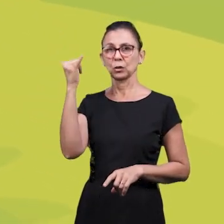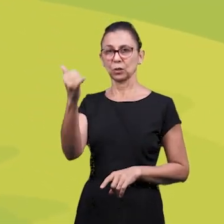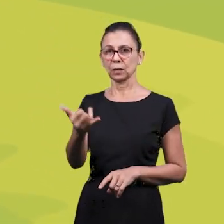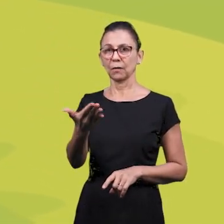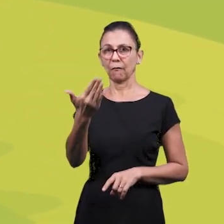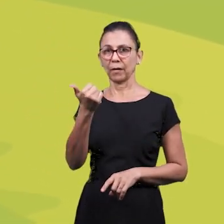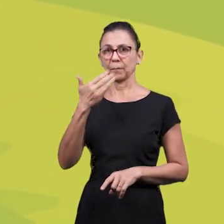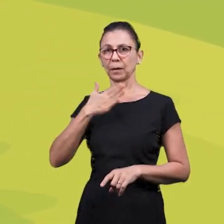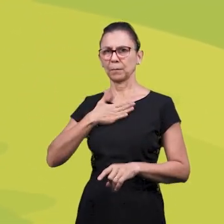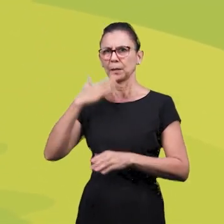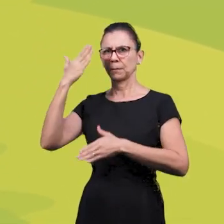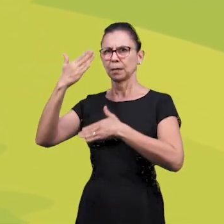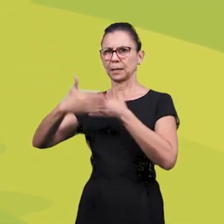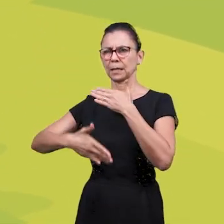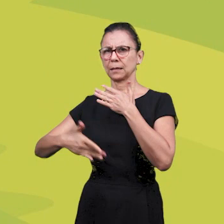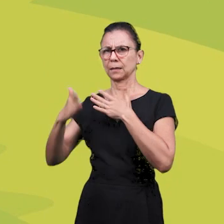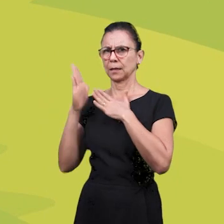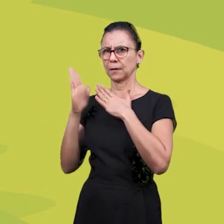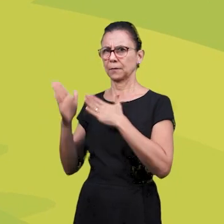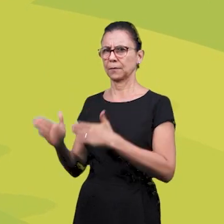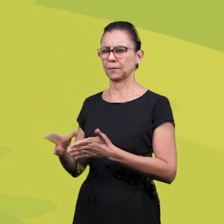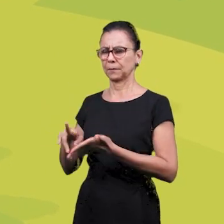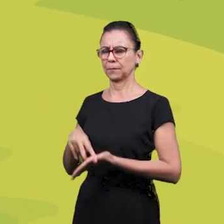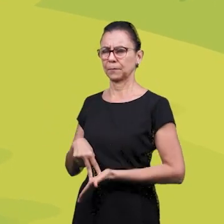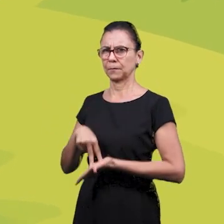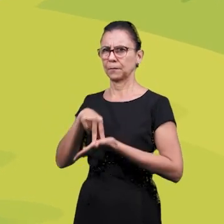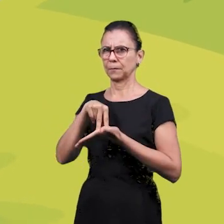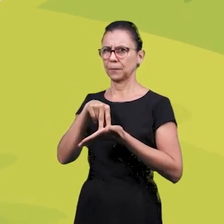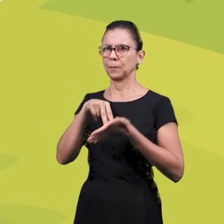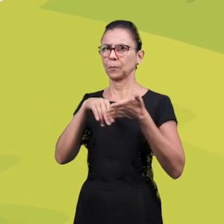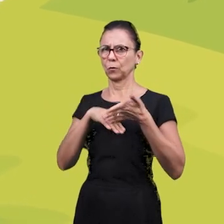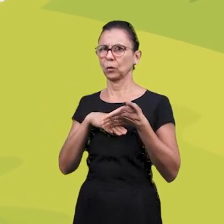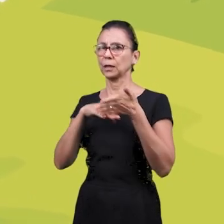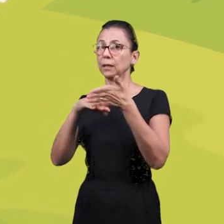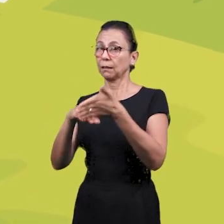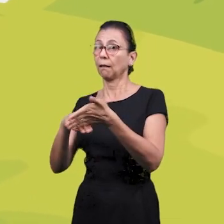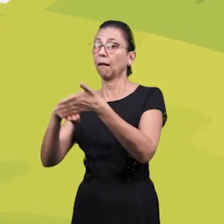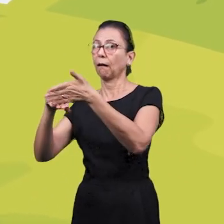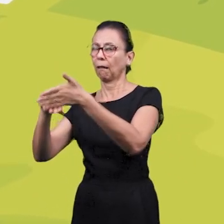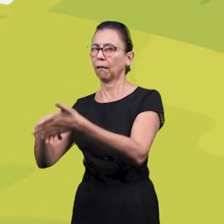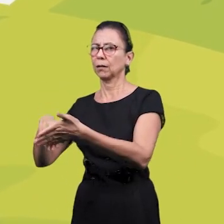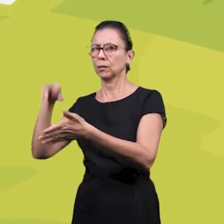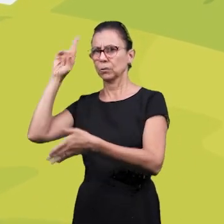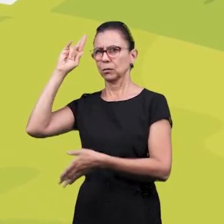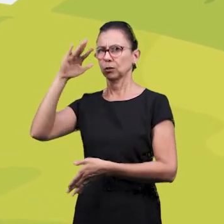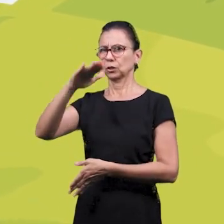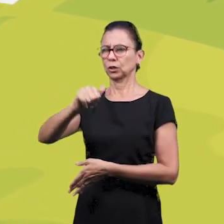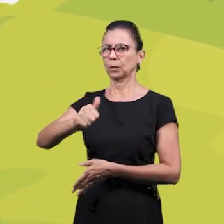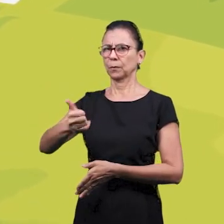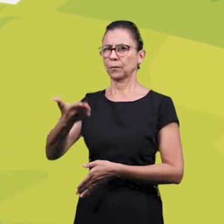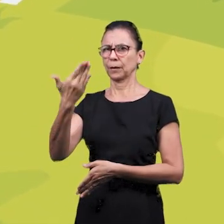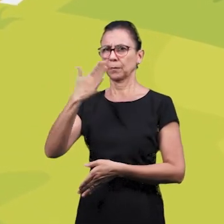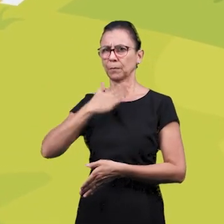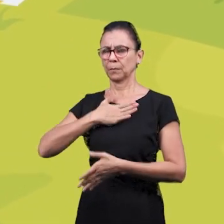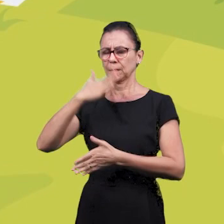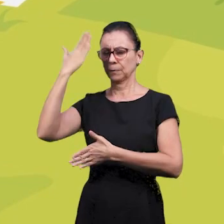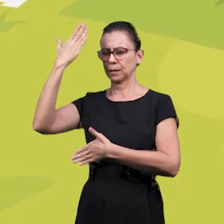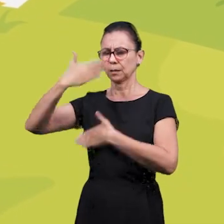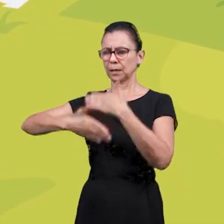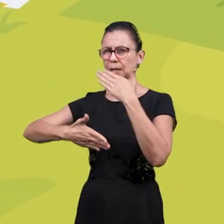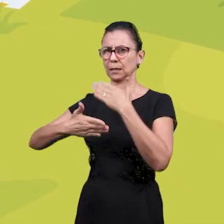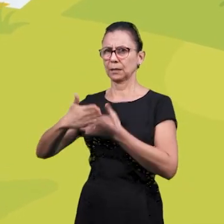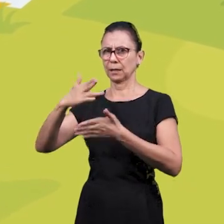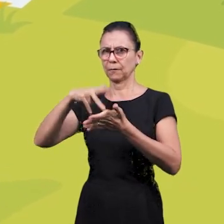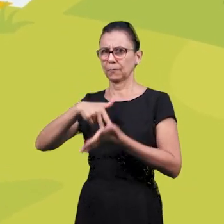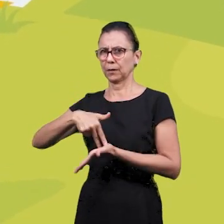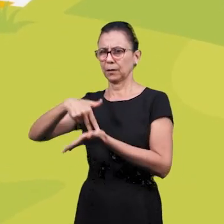Ходите в моем присутствии. И я вас поведу. Ходите предо мною. Ходите предо